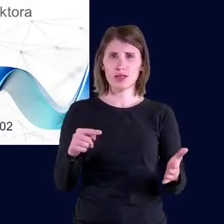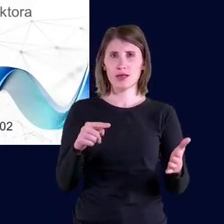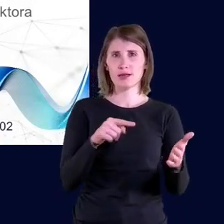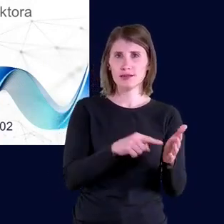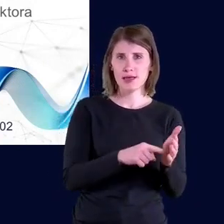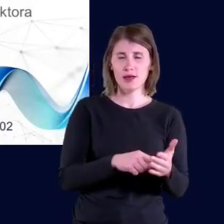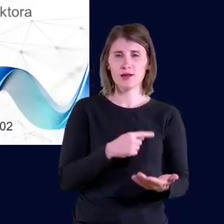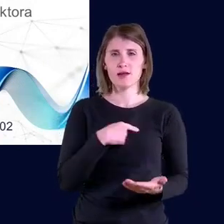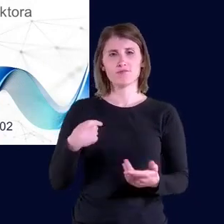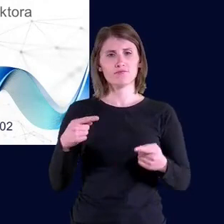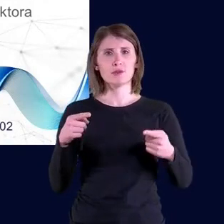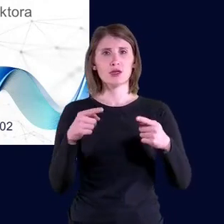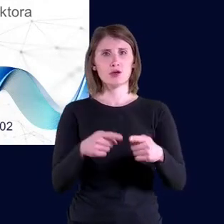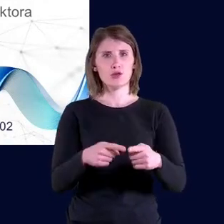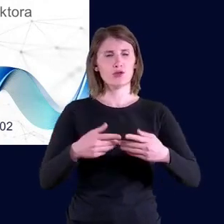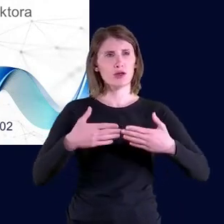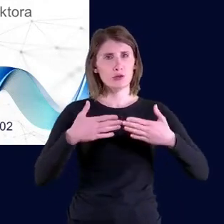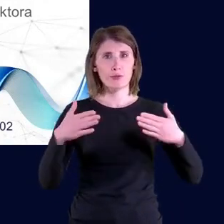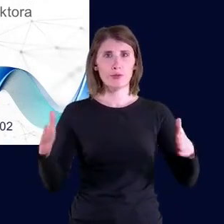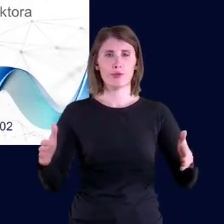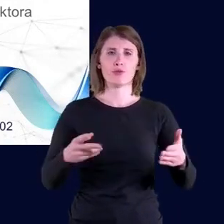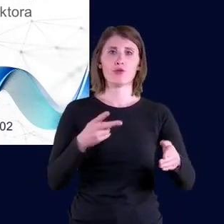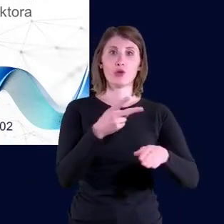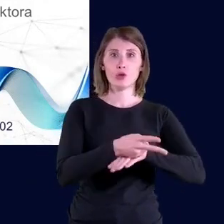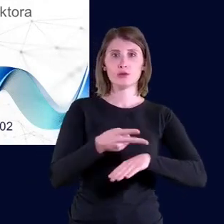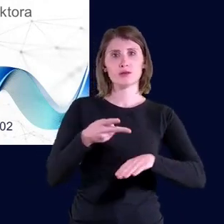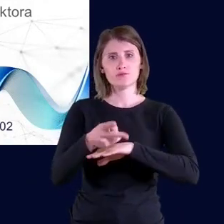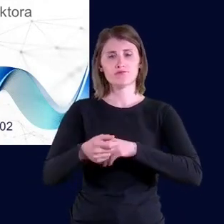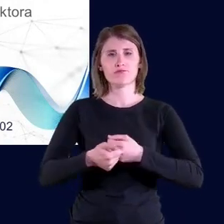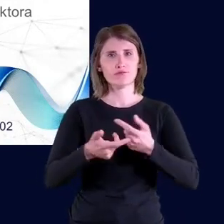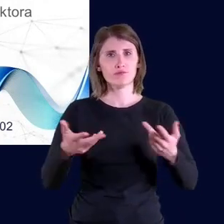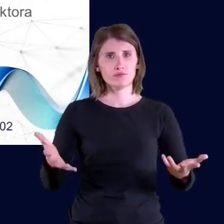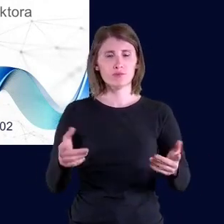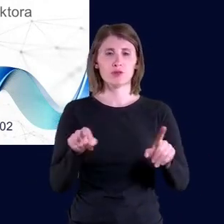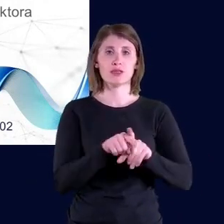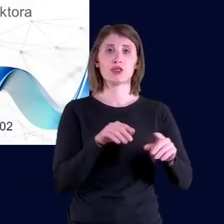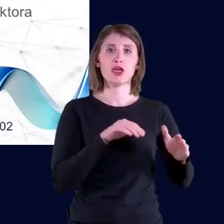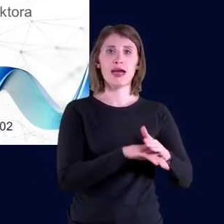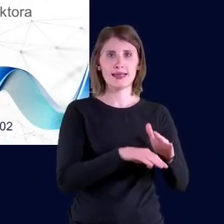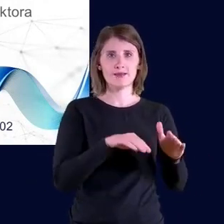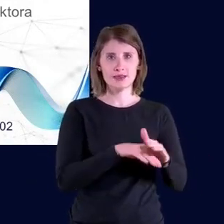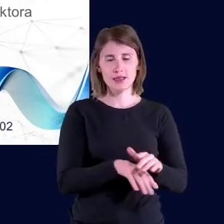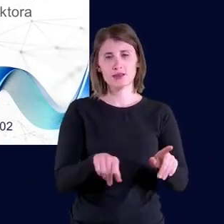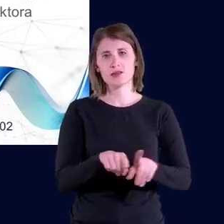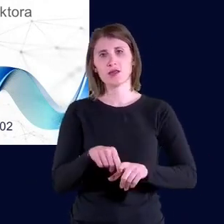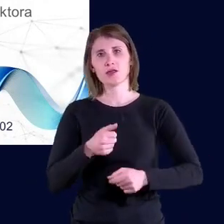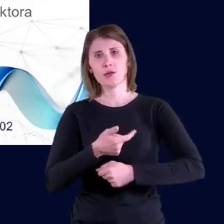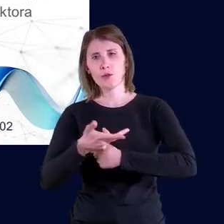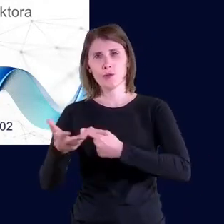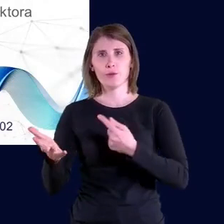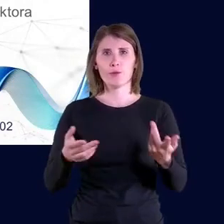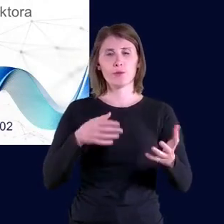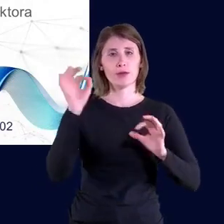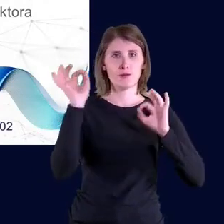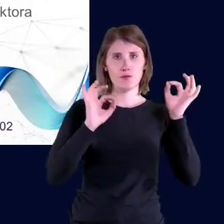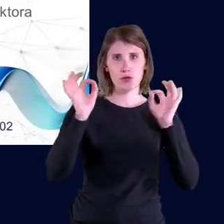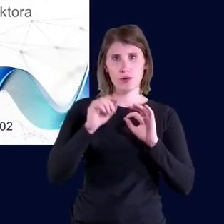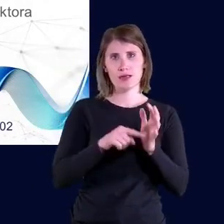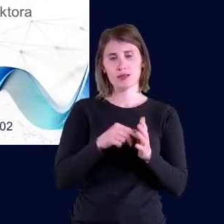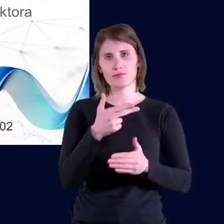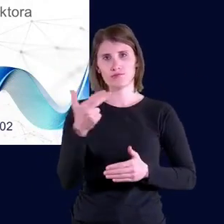są ukierunkowane na szerokie udostępnianie archiwizacje i rozpowszechnianie informacji sektora